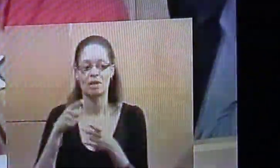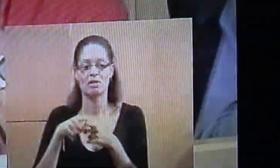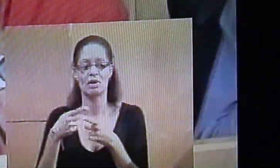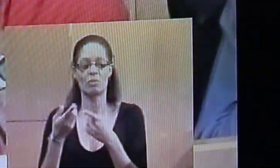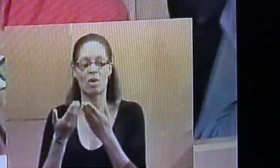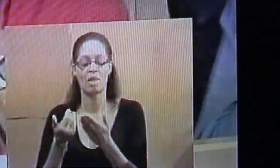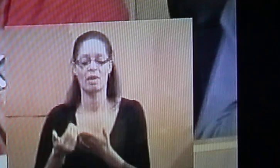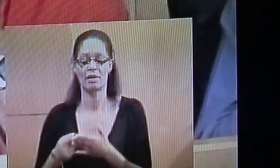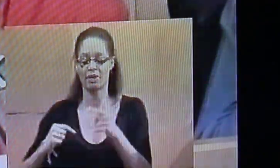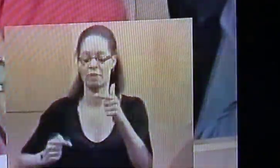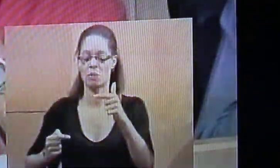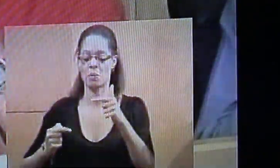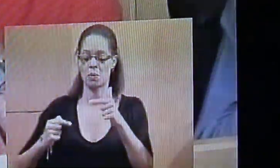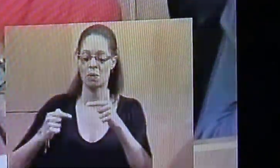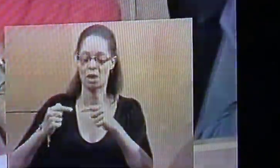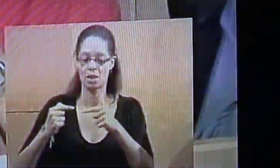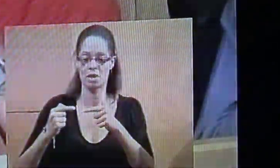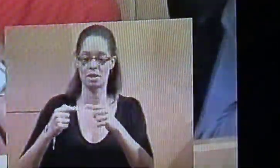dette.